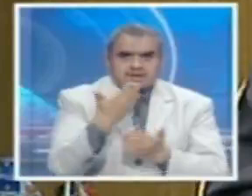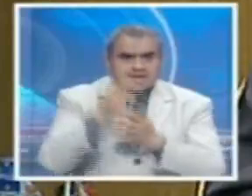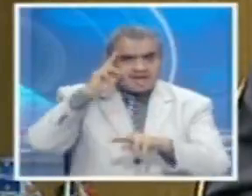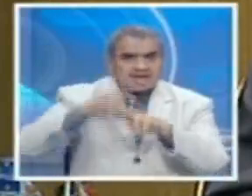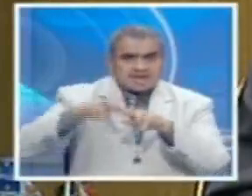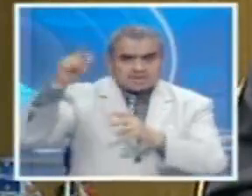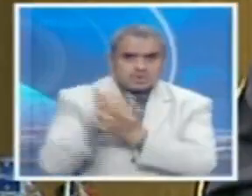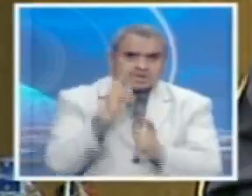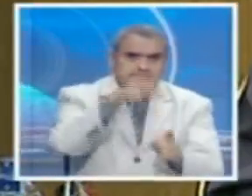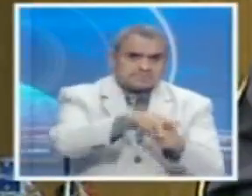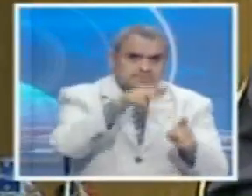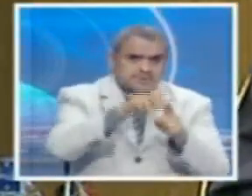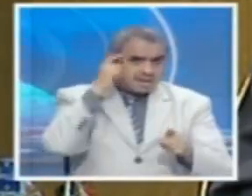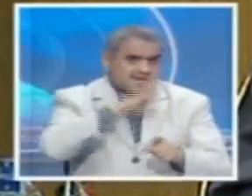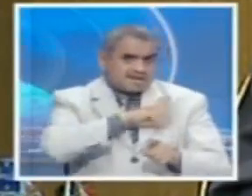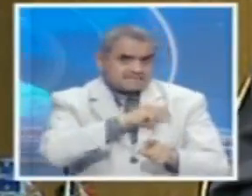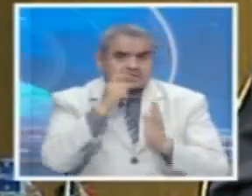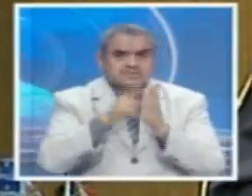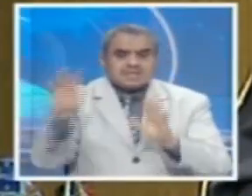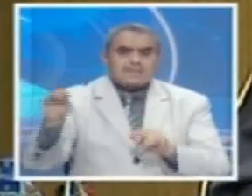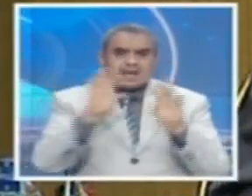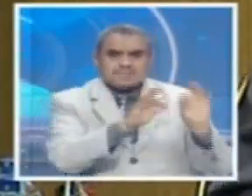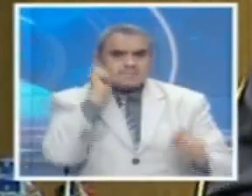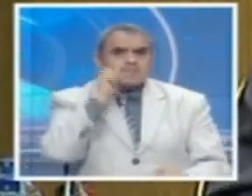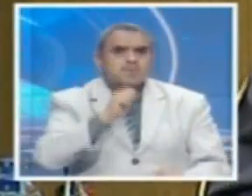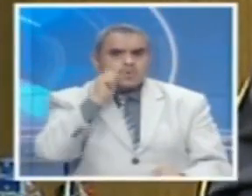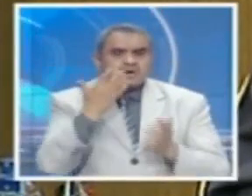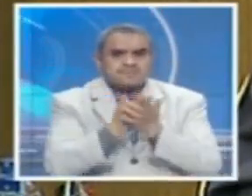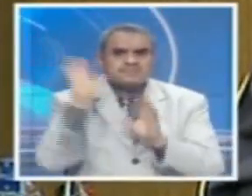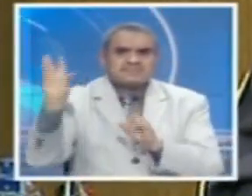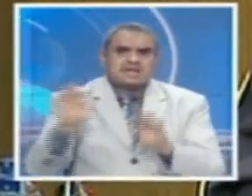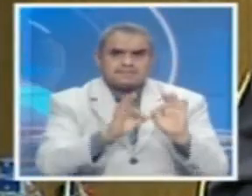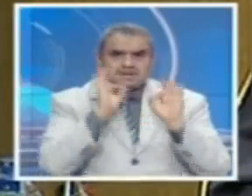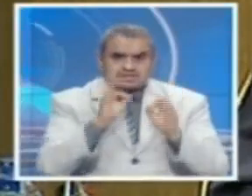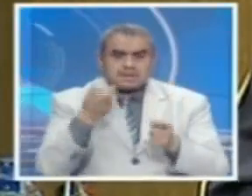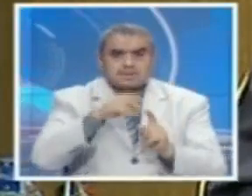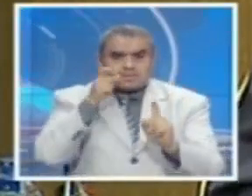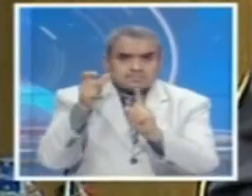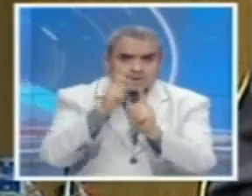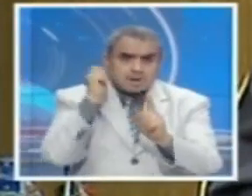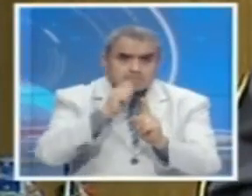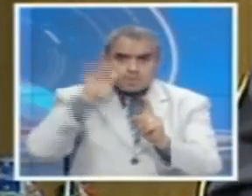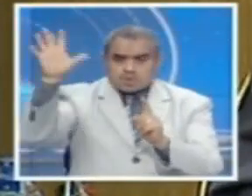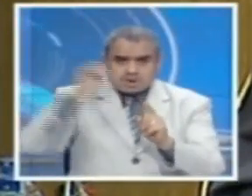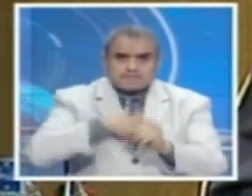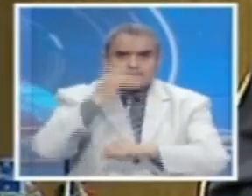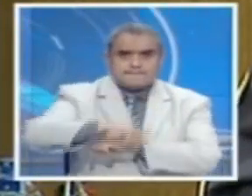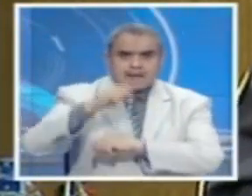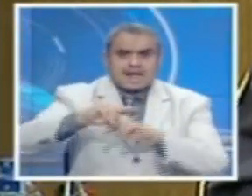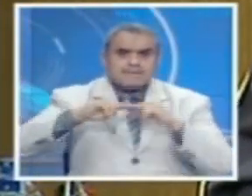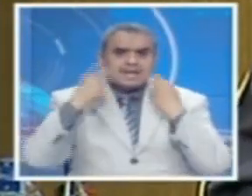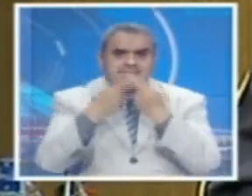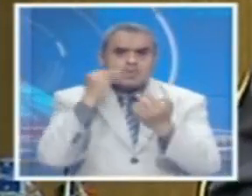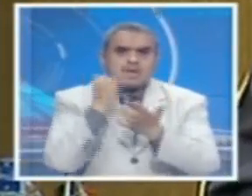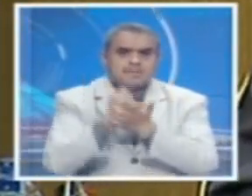في الأراضي الفلسطينية المحتلة باعتبارها جرائم حرب وجرائم ضد الإنسانية وملاحقة مرتكبيها ومعاقبتهم أمام